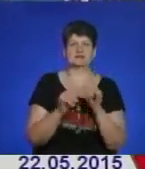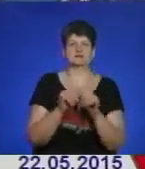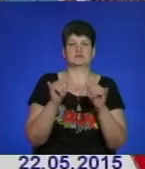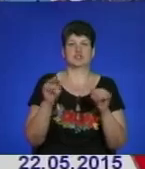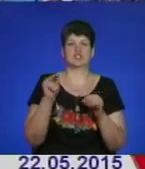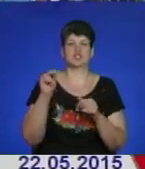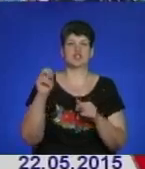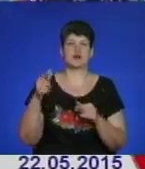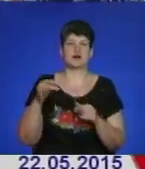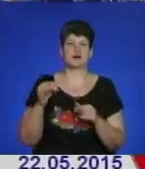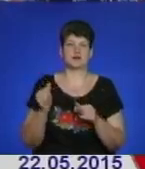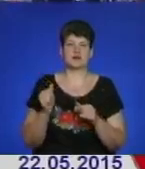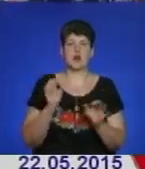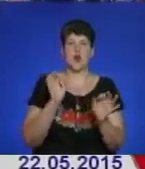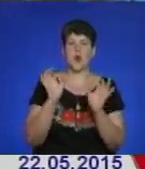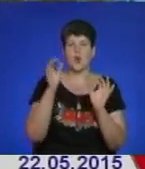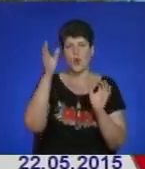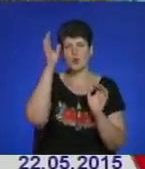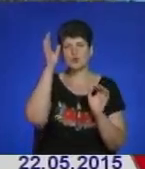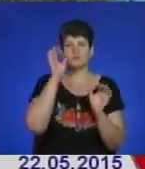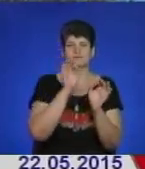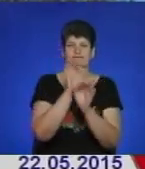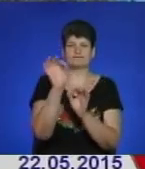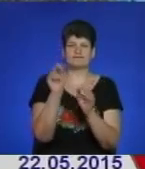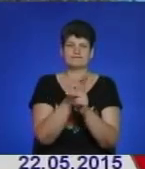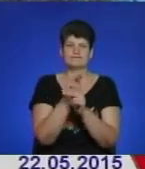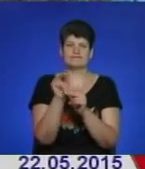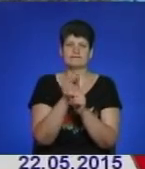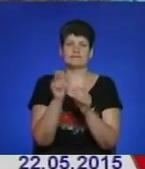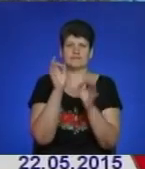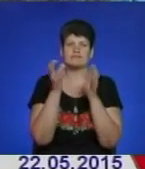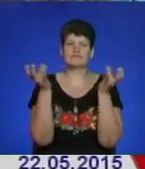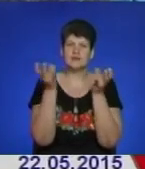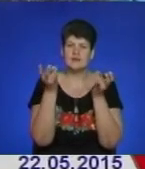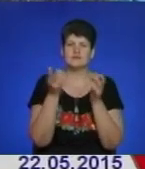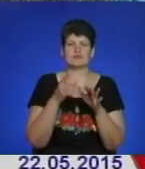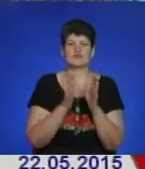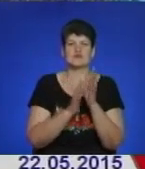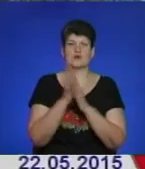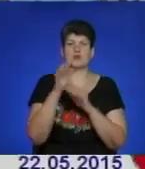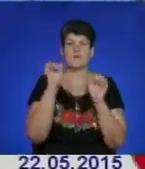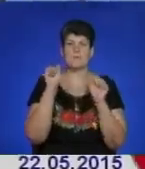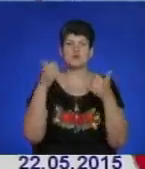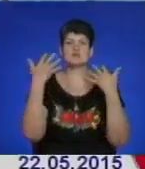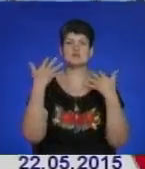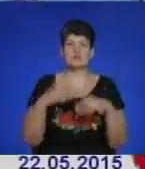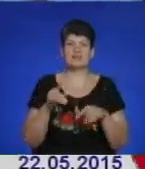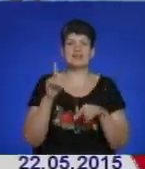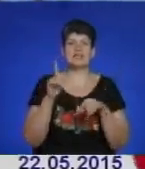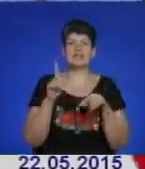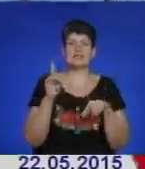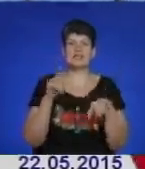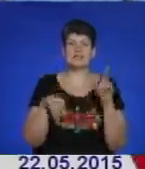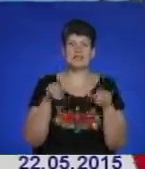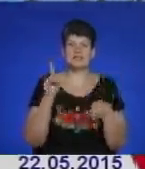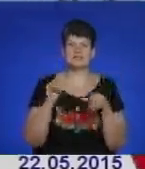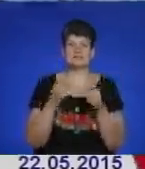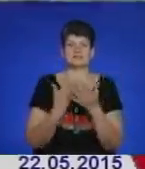чагарники. Розумно коригувати природу таки треба, вважають дослідники, адже у заростях можна згубити рідкісні екземпляри